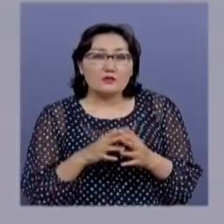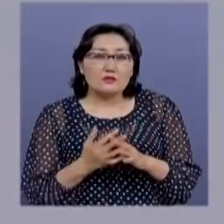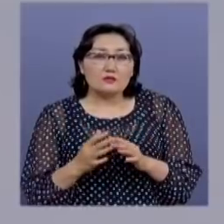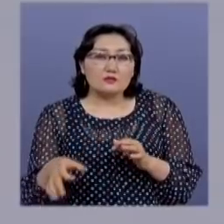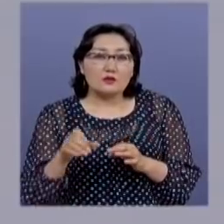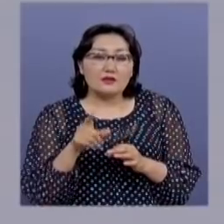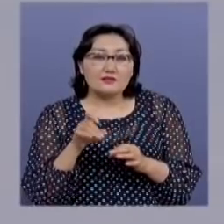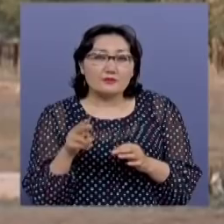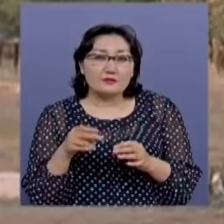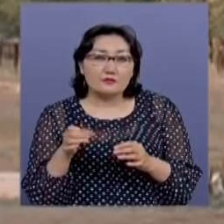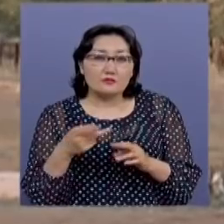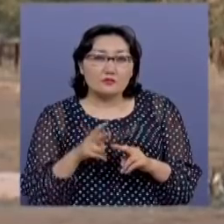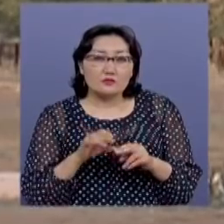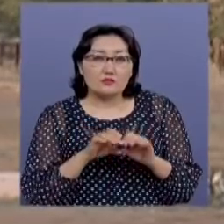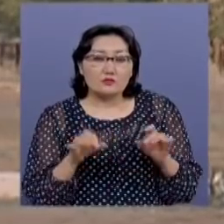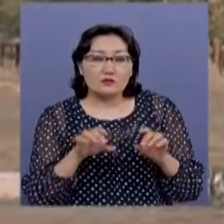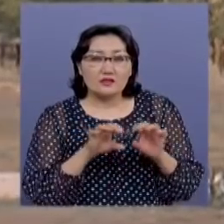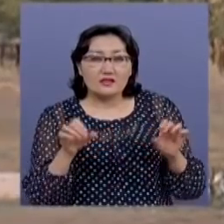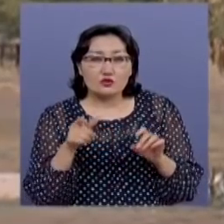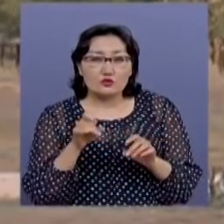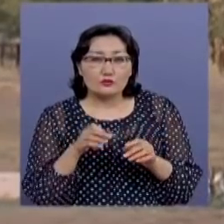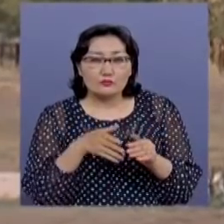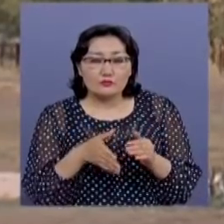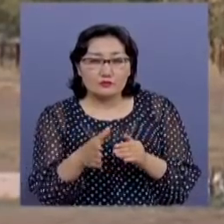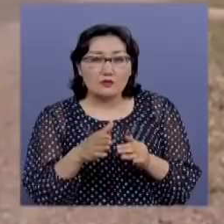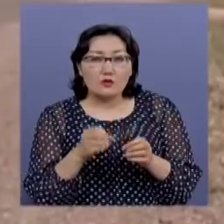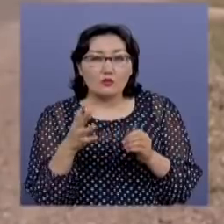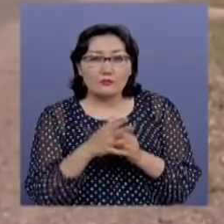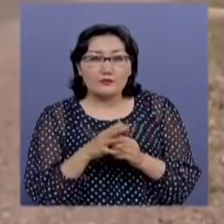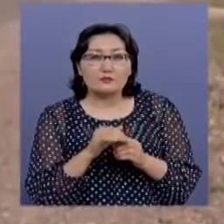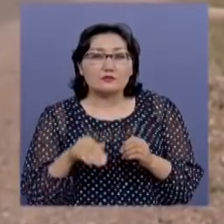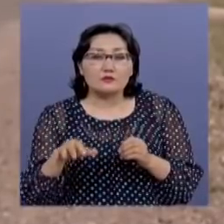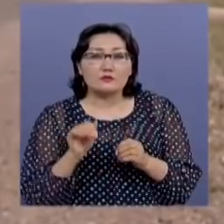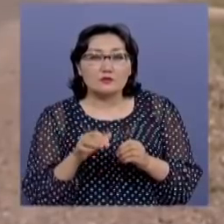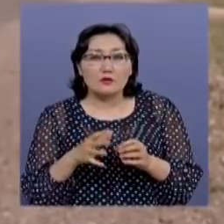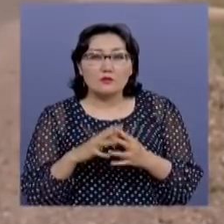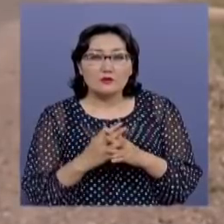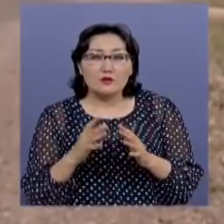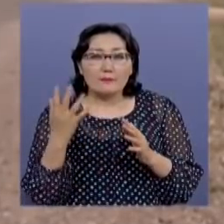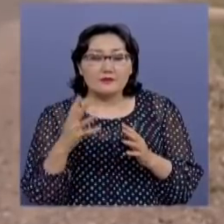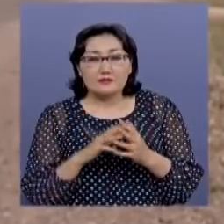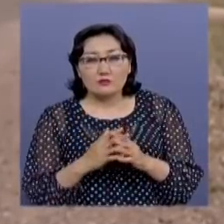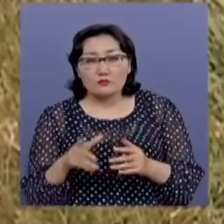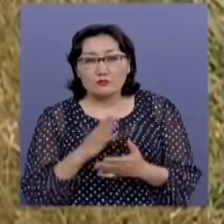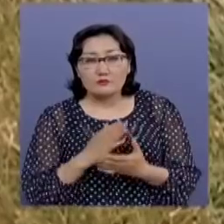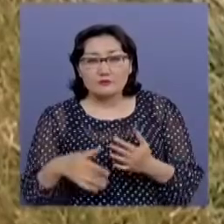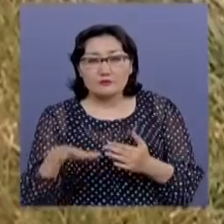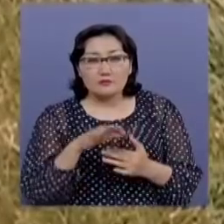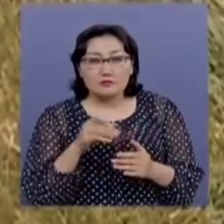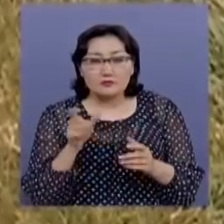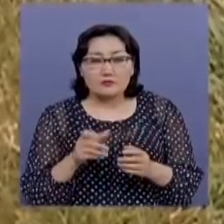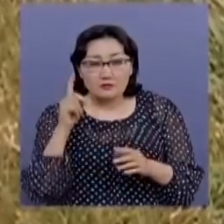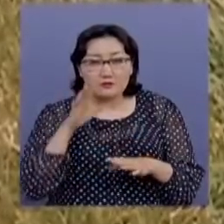пен Қазыбек бекет арасындағы магистралды газ жолының бойында 15 мыңнан астам халық тұратын 5 ауыл бар. Халықты қойып ауылдық округтің әкімдері